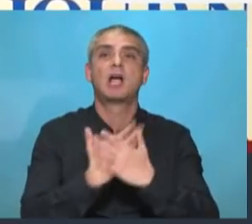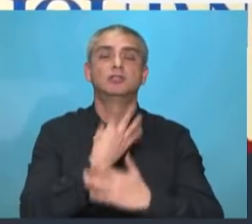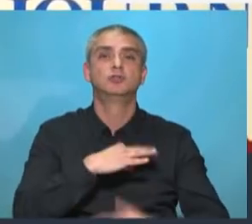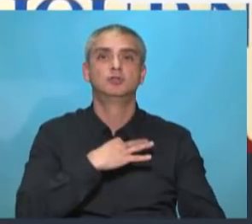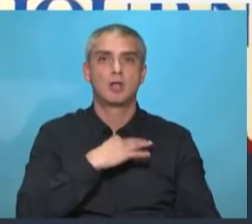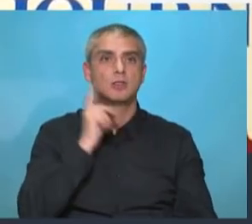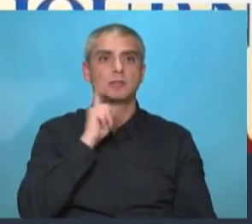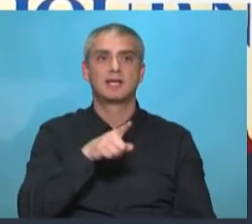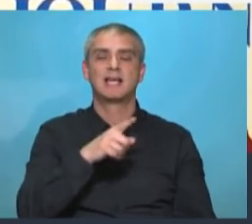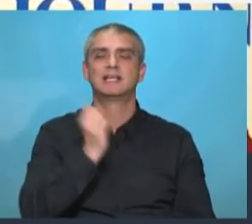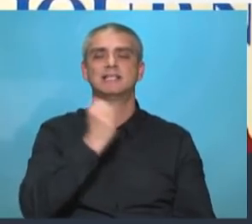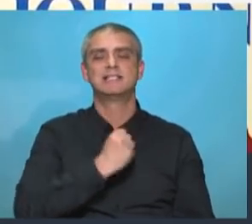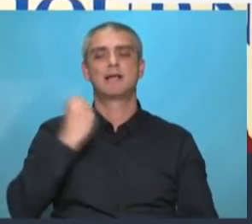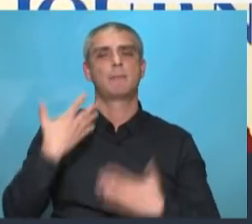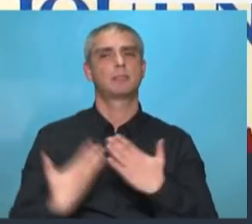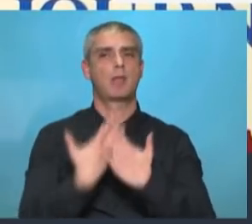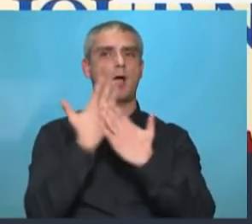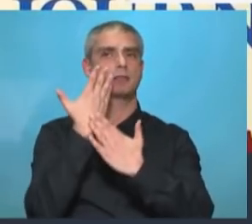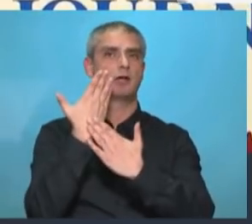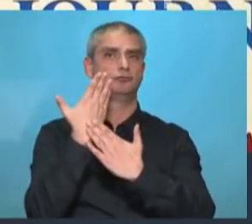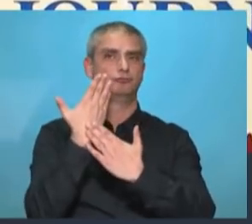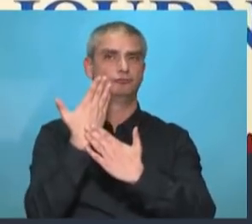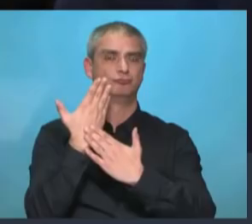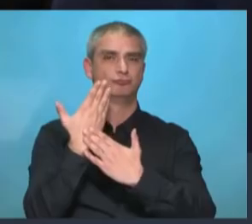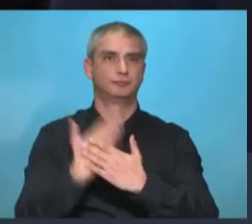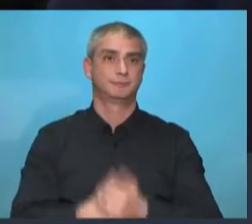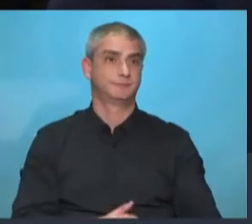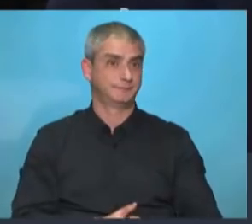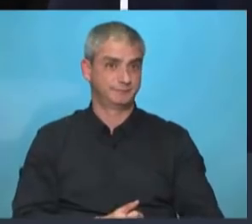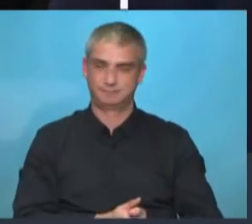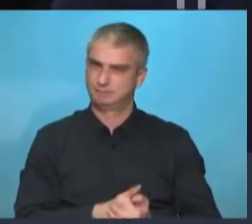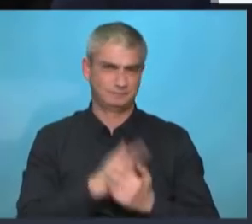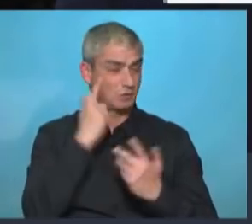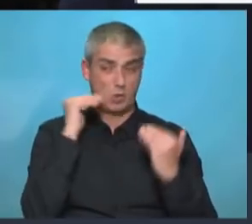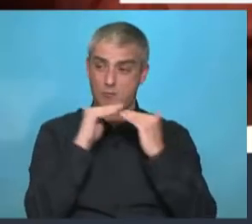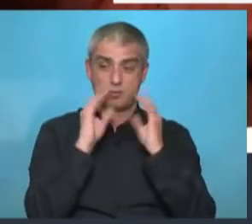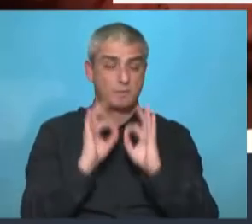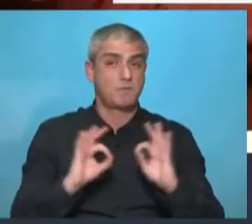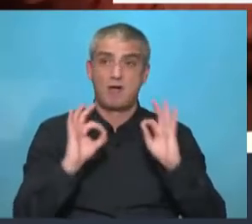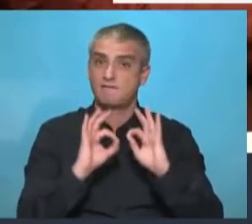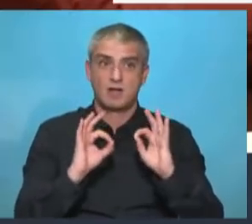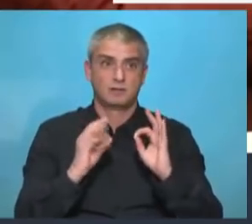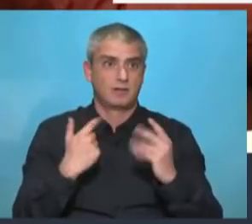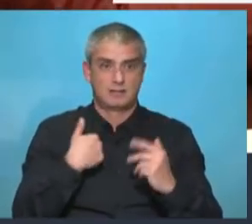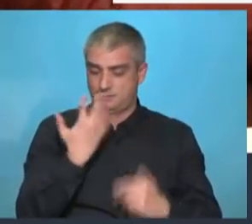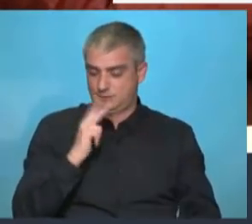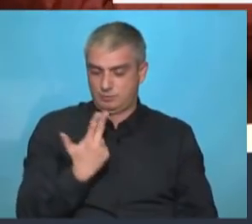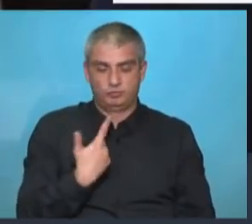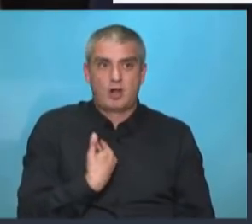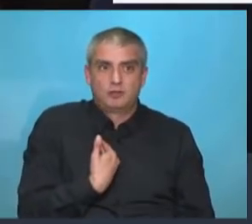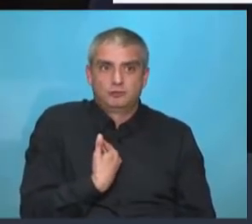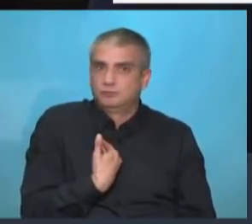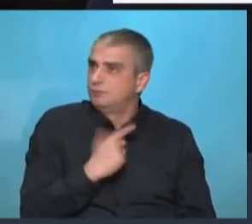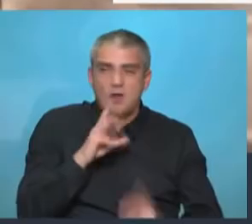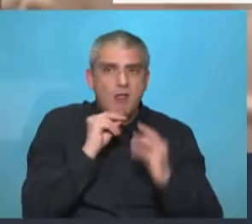שלנו תיקרא הימין החדש. המהלך הזה לא מתואם עם אף אחד. אני מספר 3 במפלגה, אף אחד